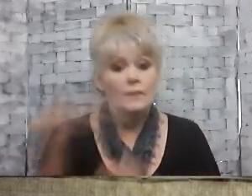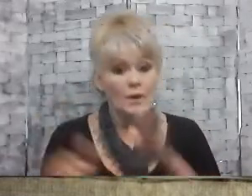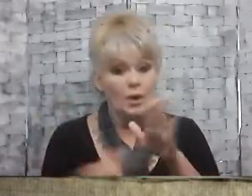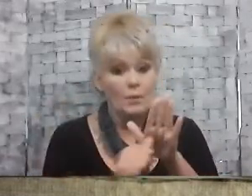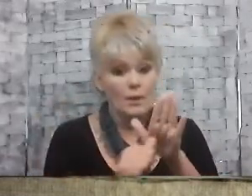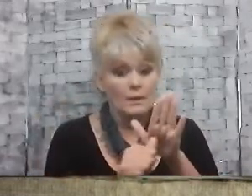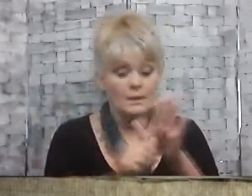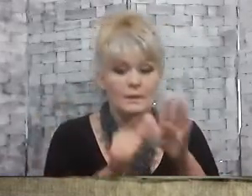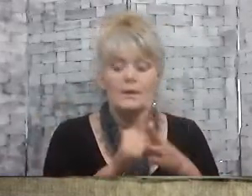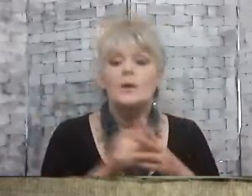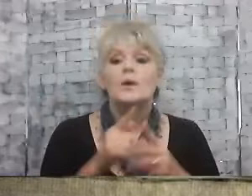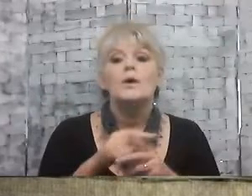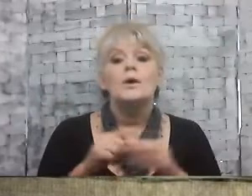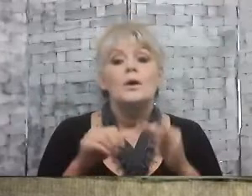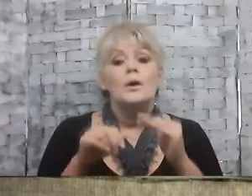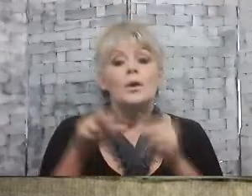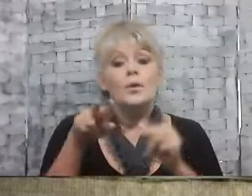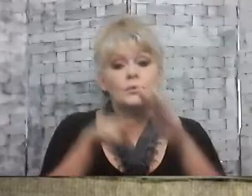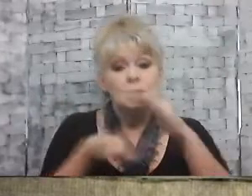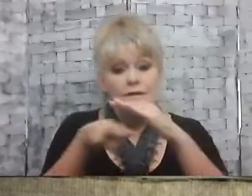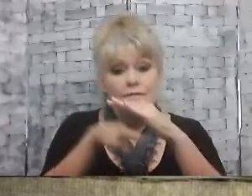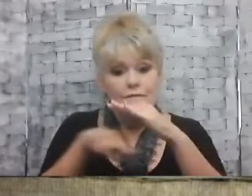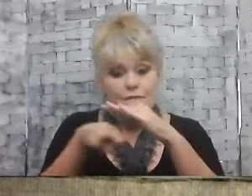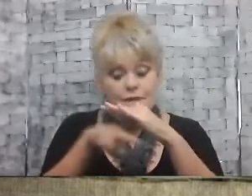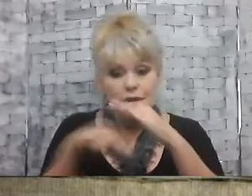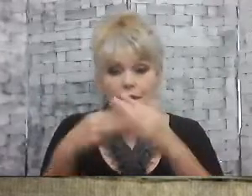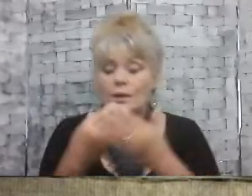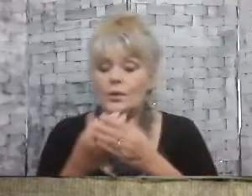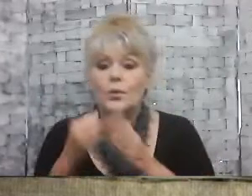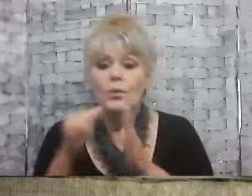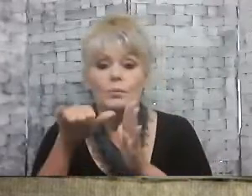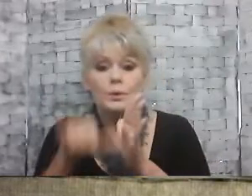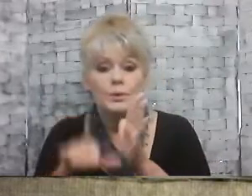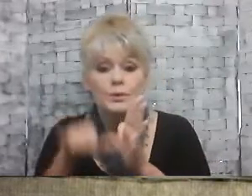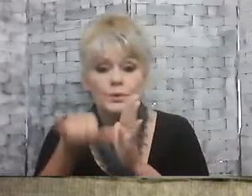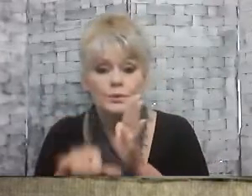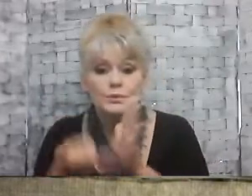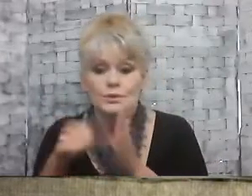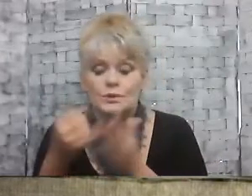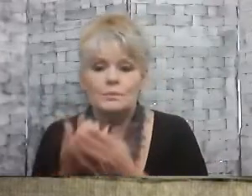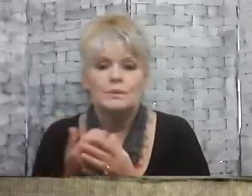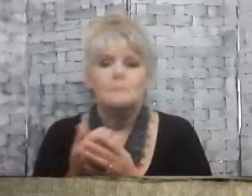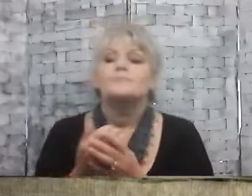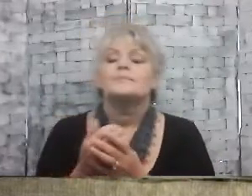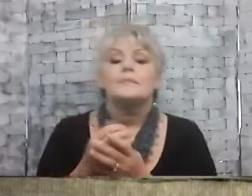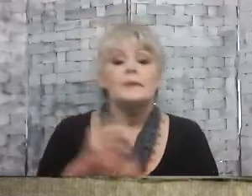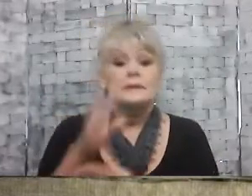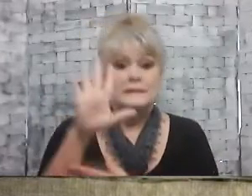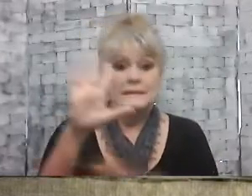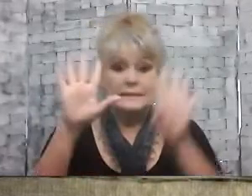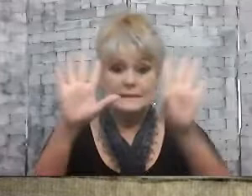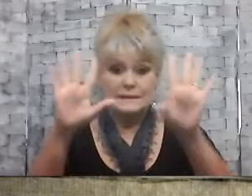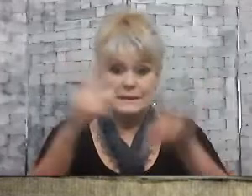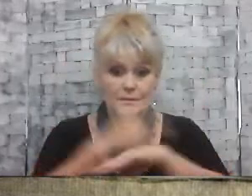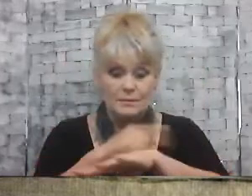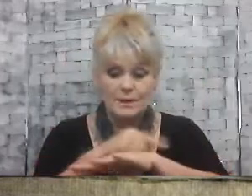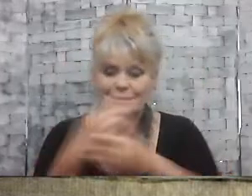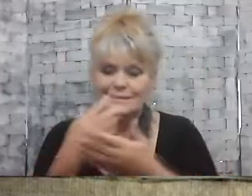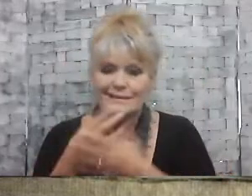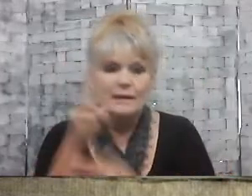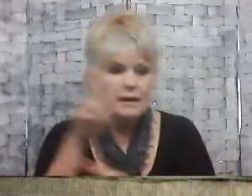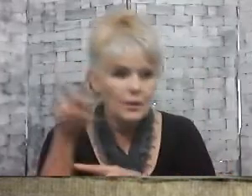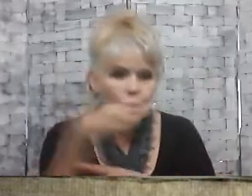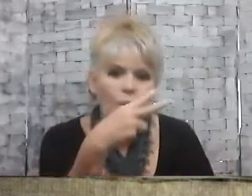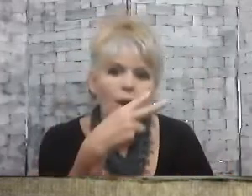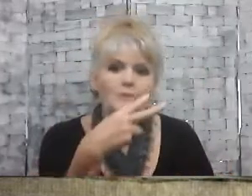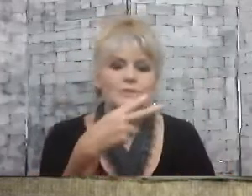nog niet ons reisvideo gekyk het nie, ons reisreeling video, dus op ons YouTube kanaal is 10 minuten en het gaan veel mooi verduidelik alles wat je